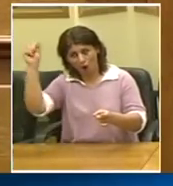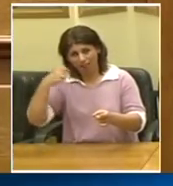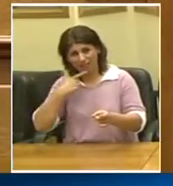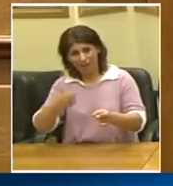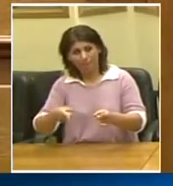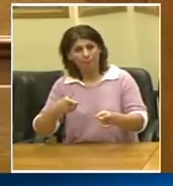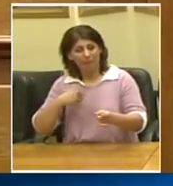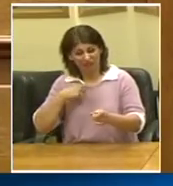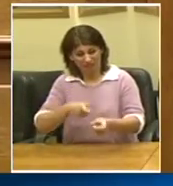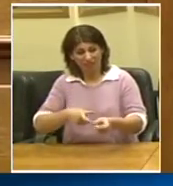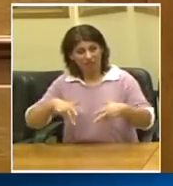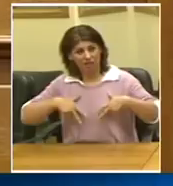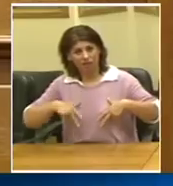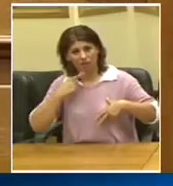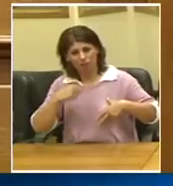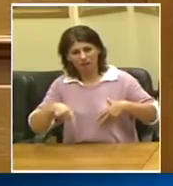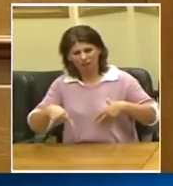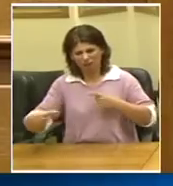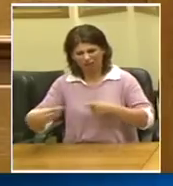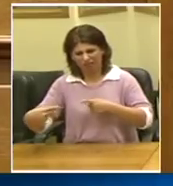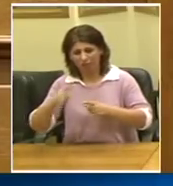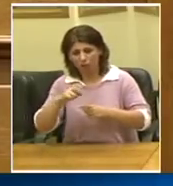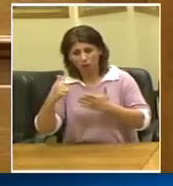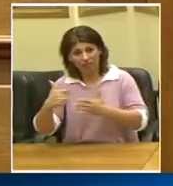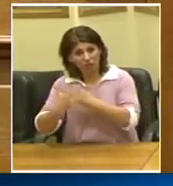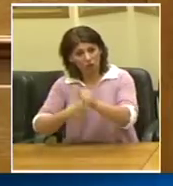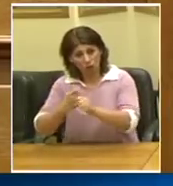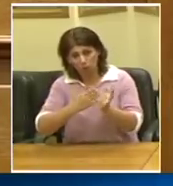αυτή την διένεξη η οποία κρατάει εδώ και 26 χρόνια.